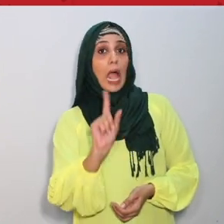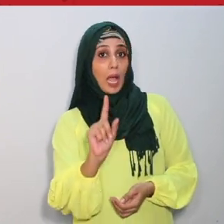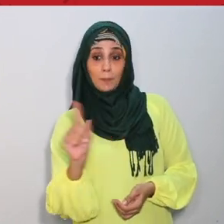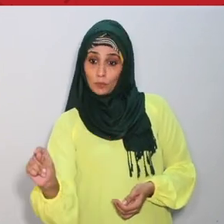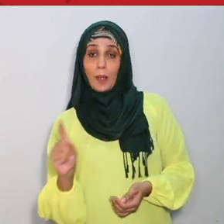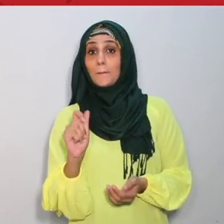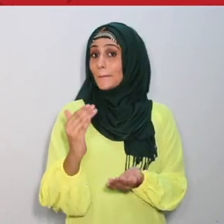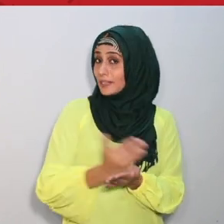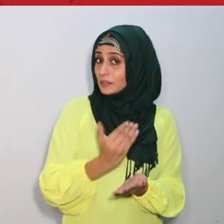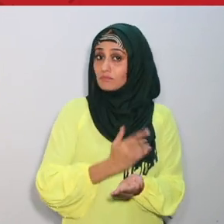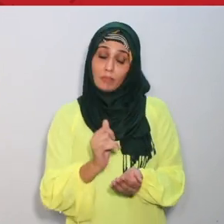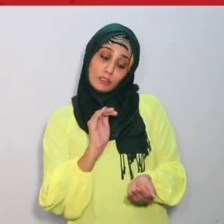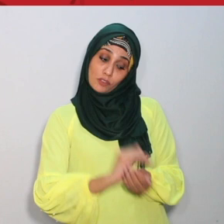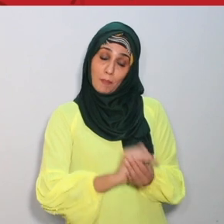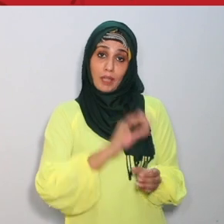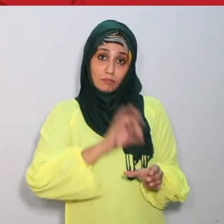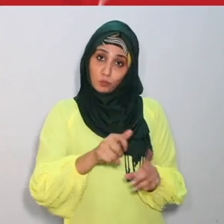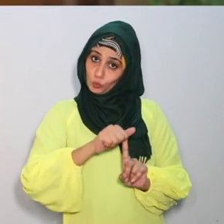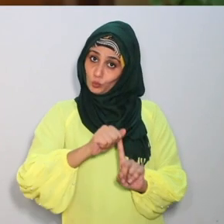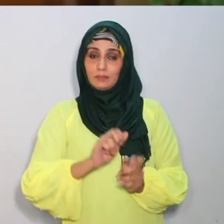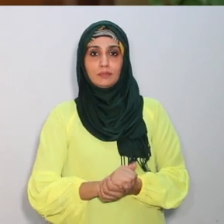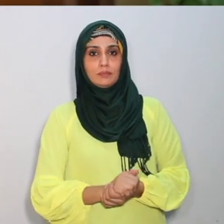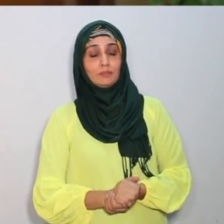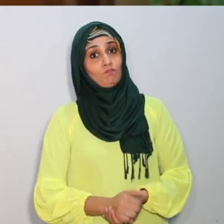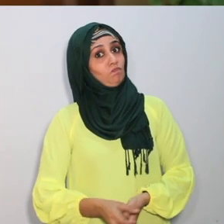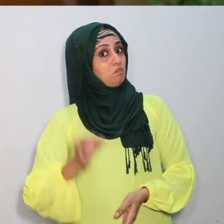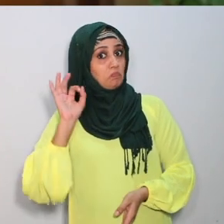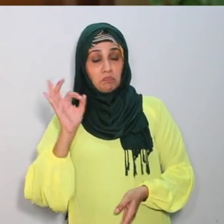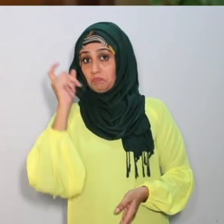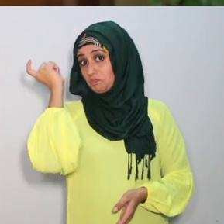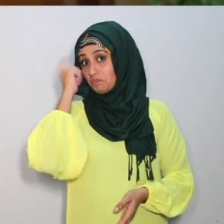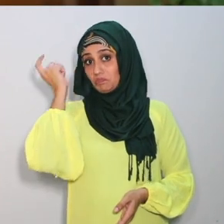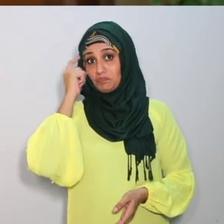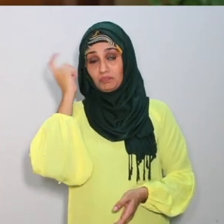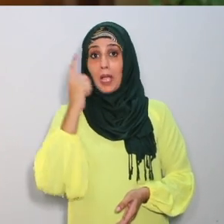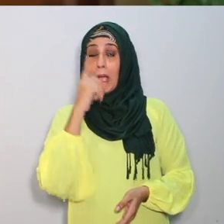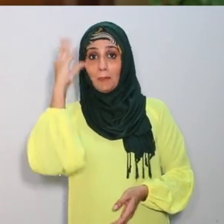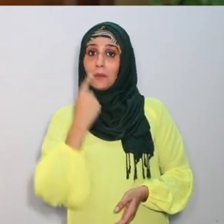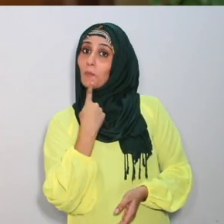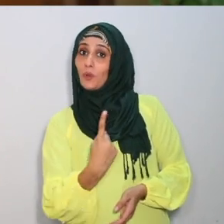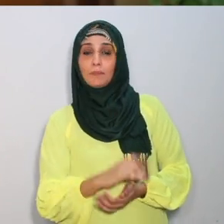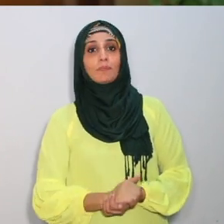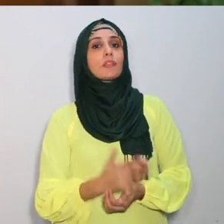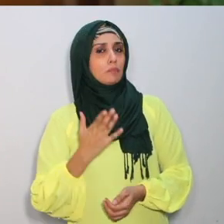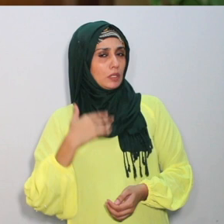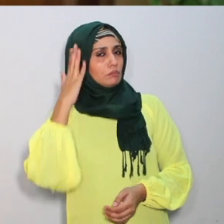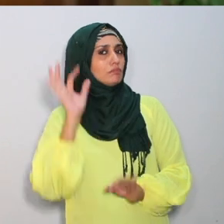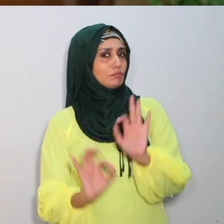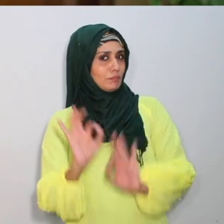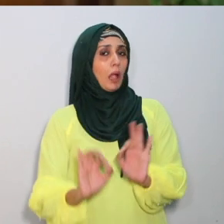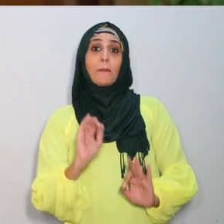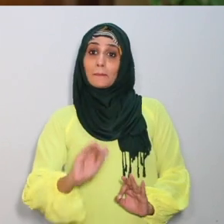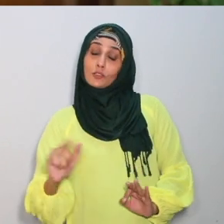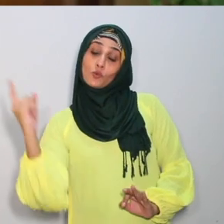हुए पैसों को इसमें जमा कर सकते हो। ये तो बहुत उम्दा ख्याल है, अम्मी बोली। मैं इस बात का ख्याल रखूंगी